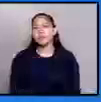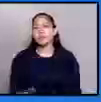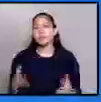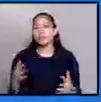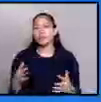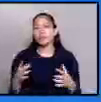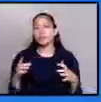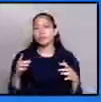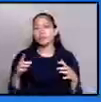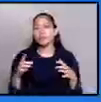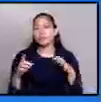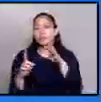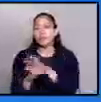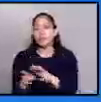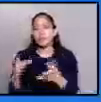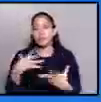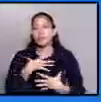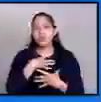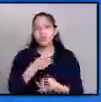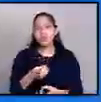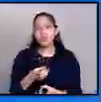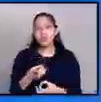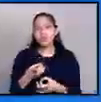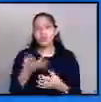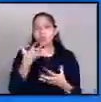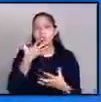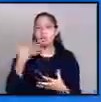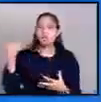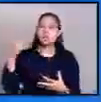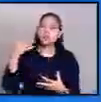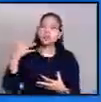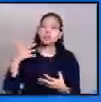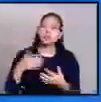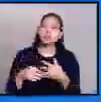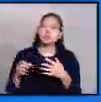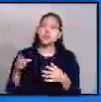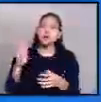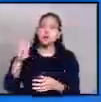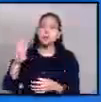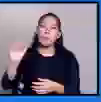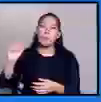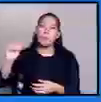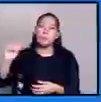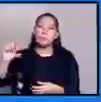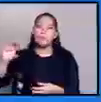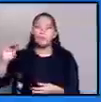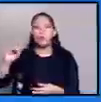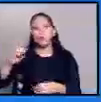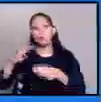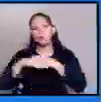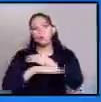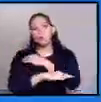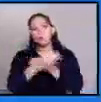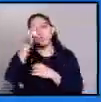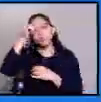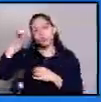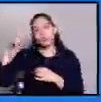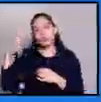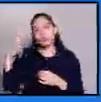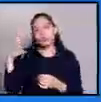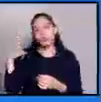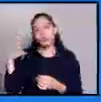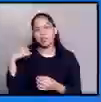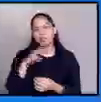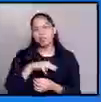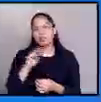Ilusob naman ang mga gustong magpapawi ng init ang tinaguriang Baseco Beach sa Maynila kahapon.